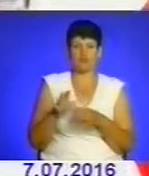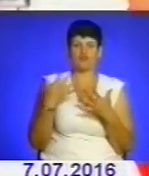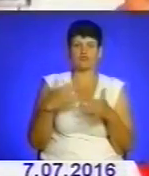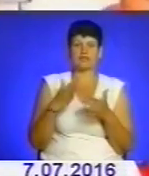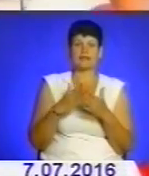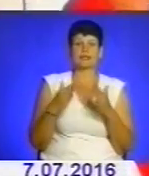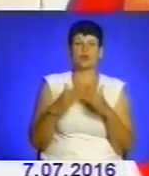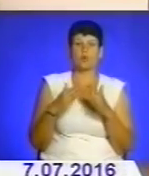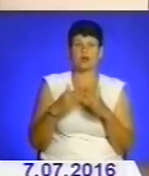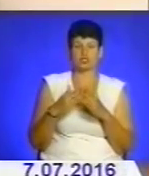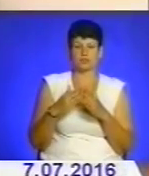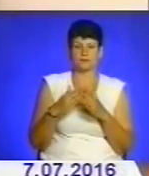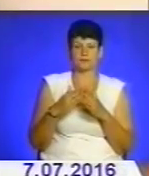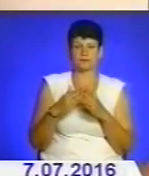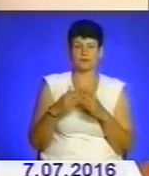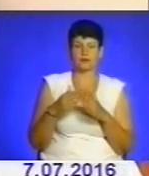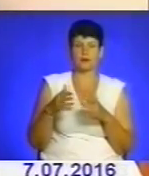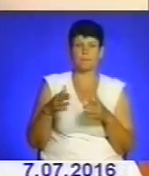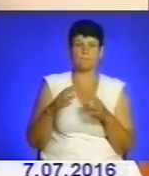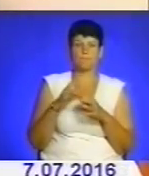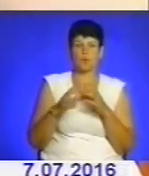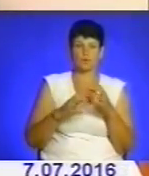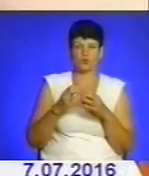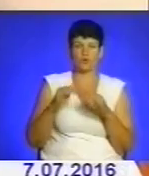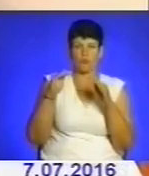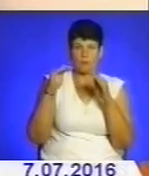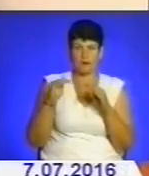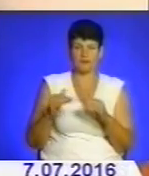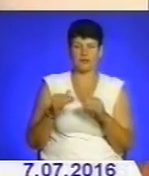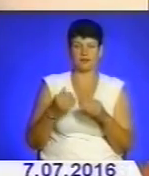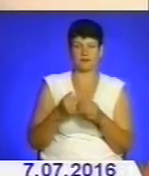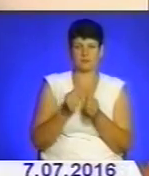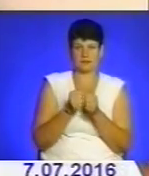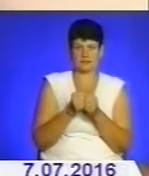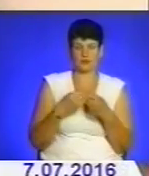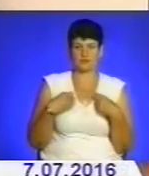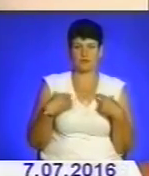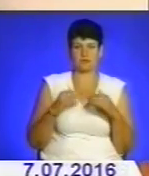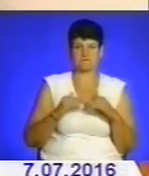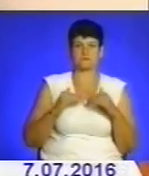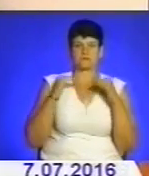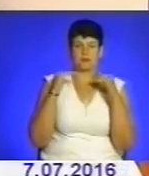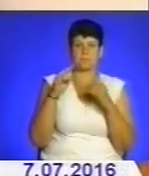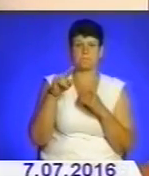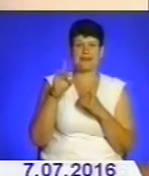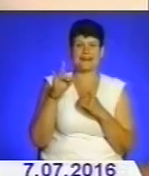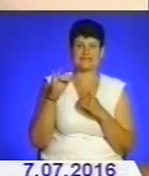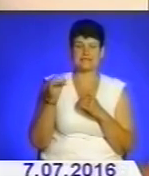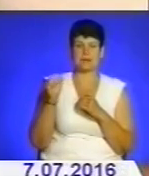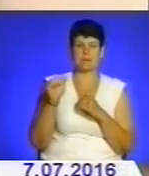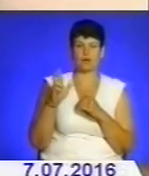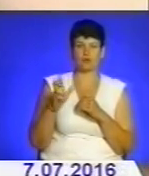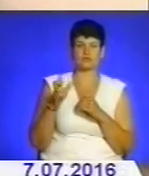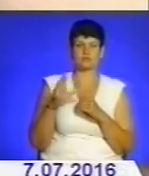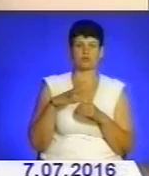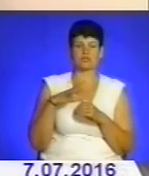домашні огірки, городні. Помідорка падає, але зараз пересятами піднялася. Персики, абрикоси впали в ціні. Абрикоси були по 40 гривень, зараз